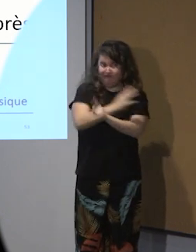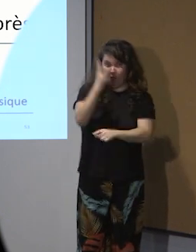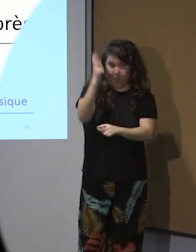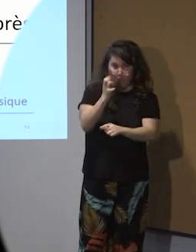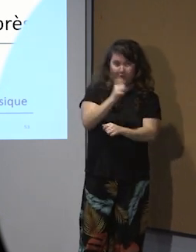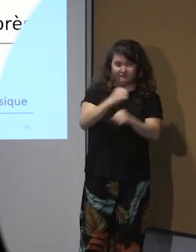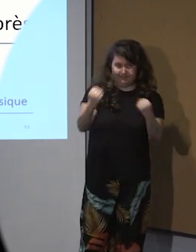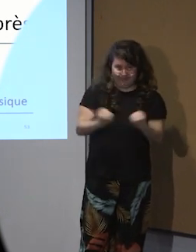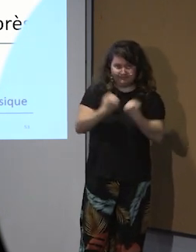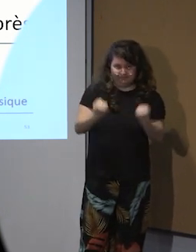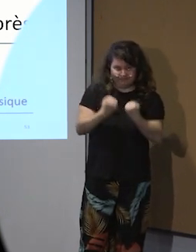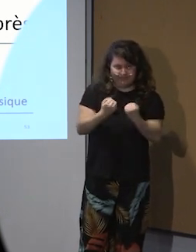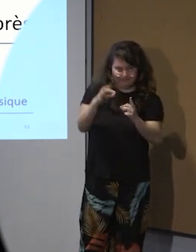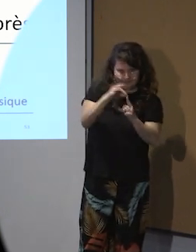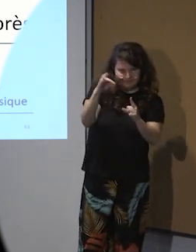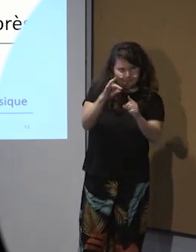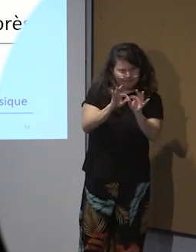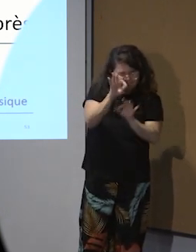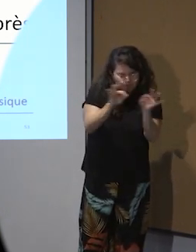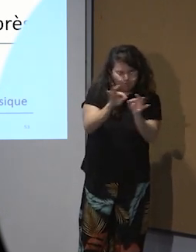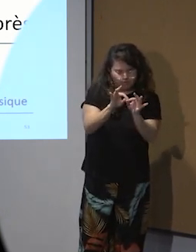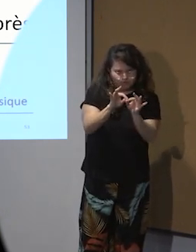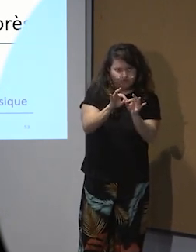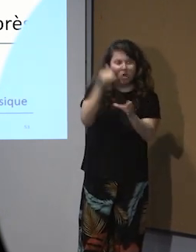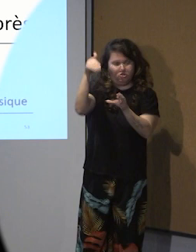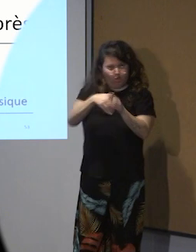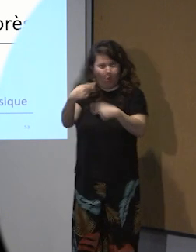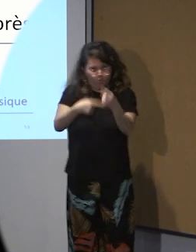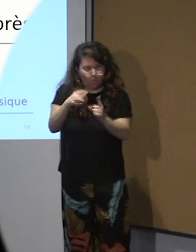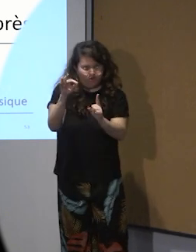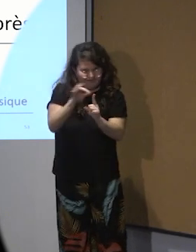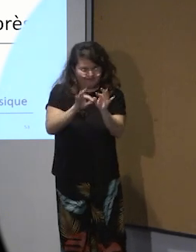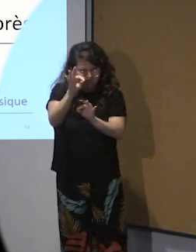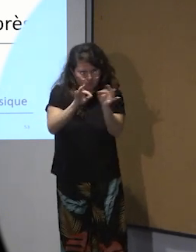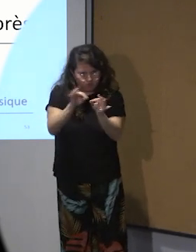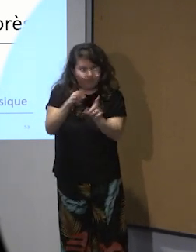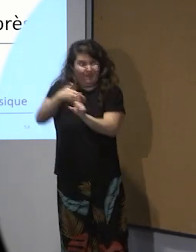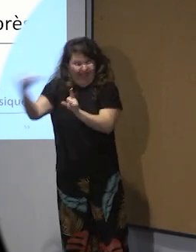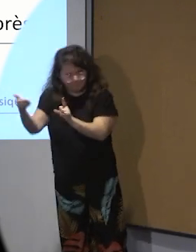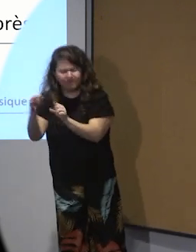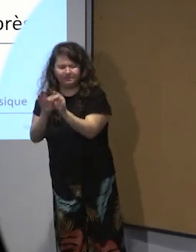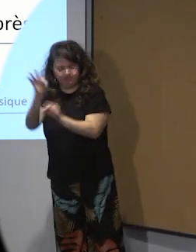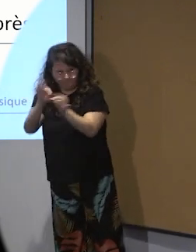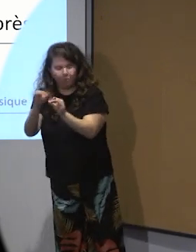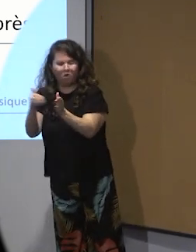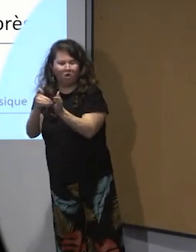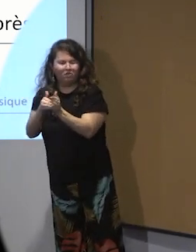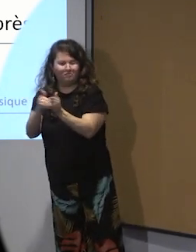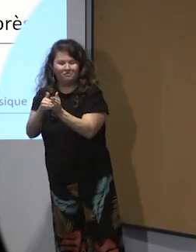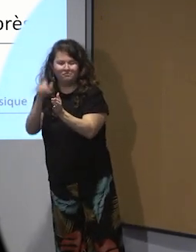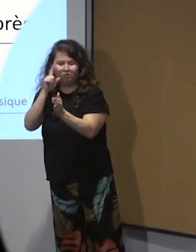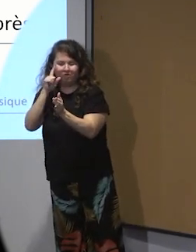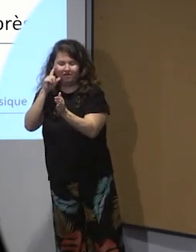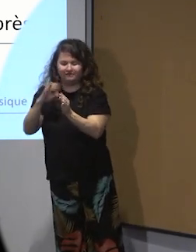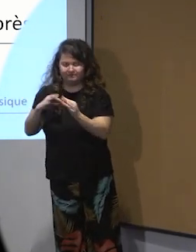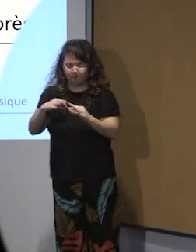après l'activité physique. Et si cette glycémie elle est inférieure à 0,80, de procéder à un resucrage. Quand je vous dis